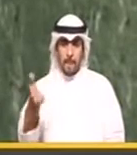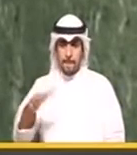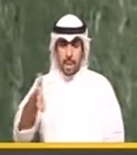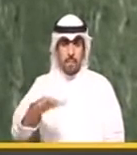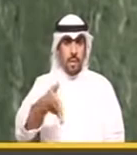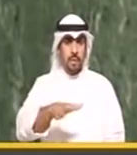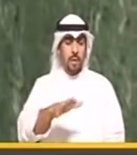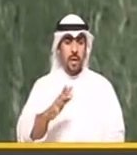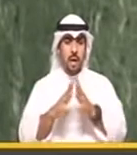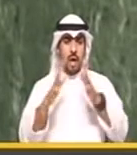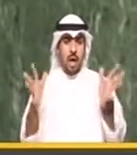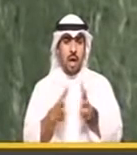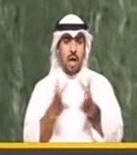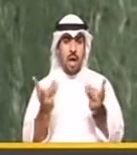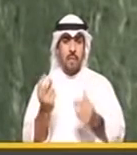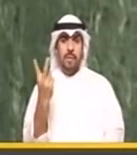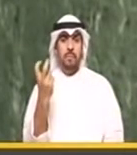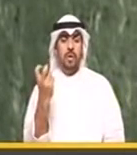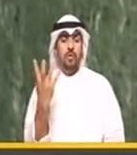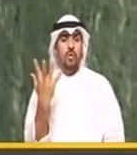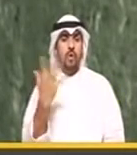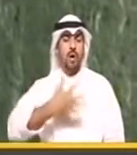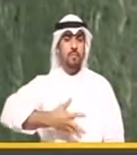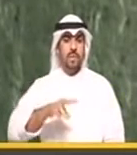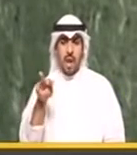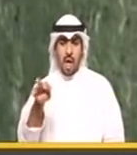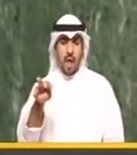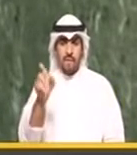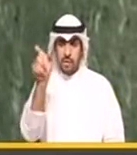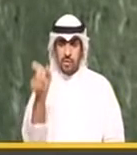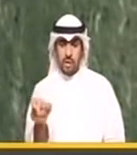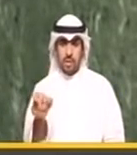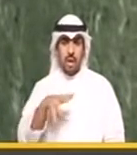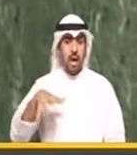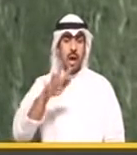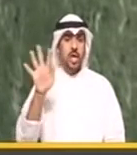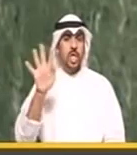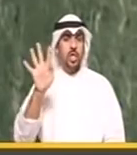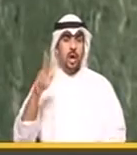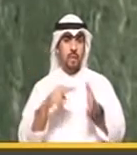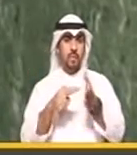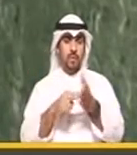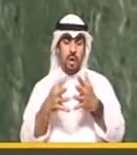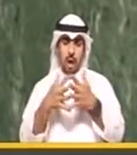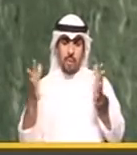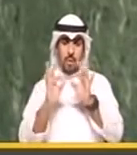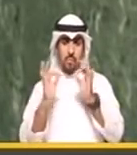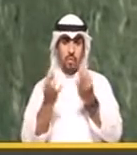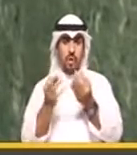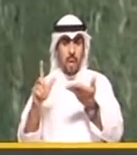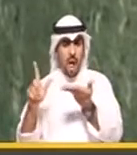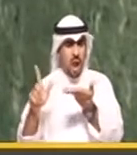مائتين وخمسين الف شخص ليصبح شعب سوريا اكبر مجتمعا من اللاجئين